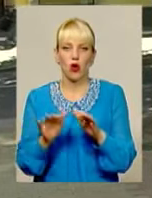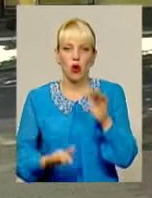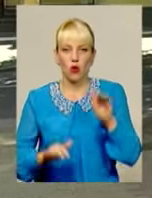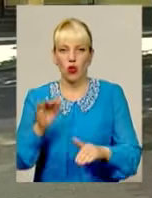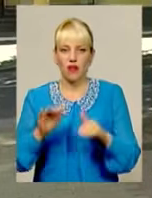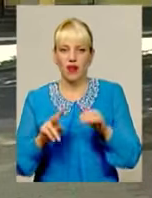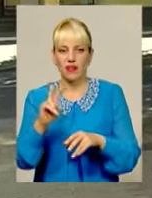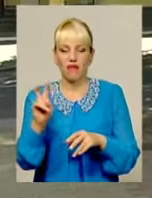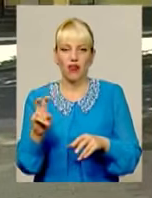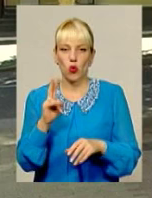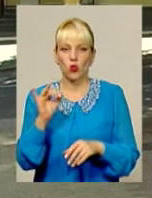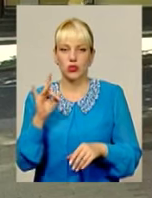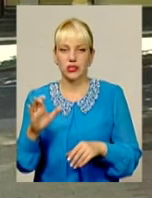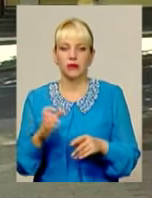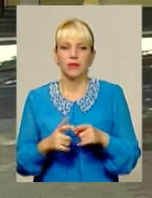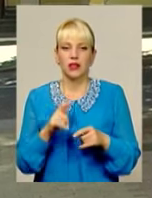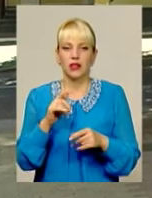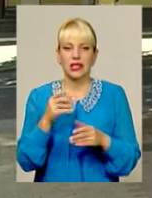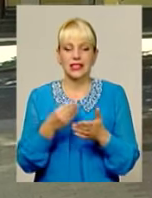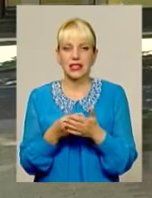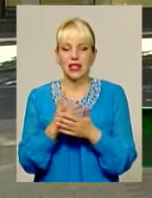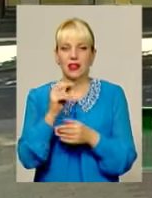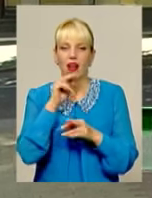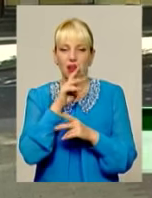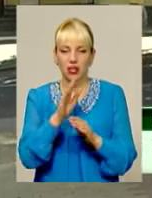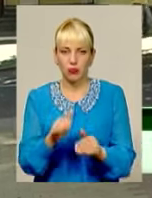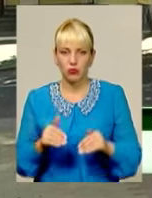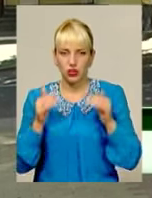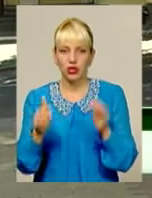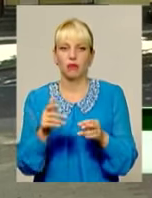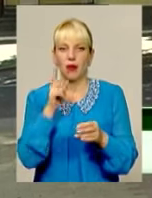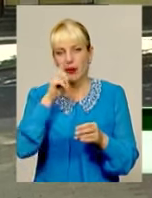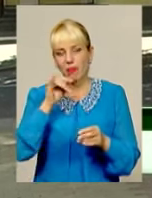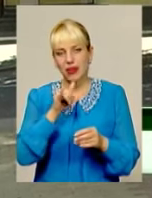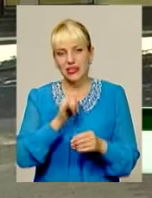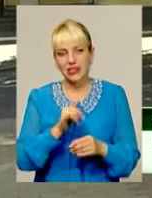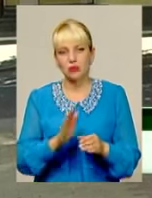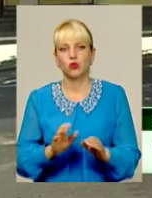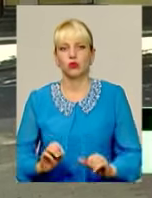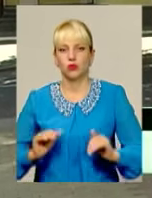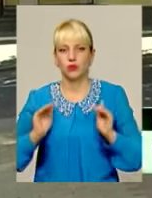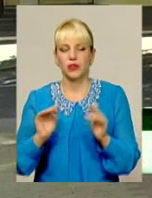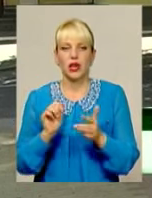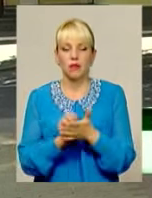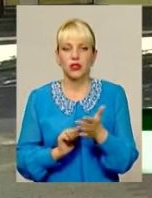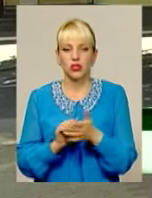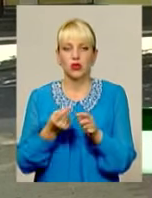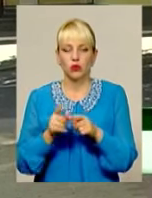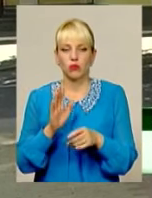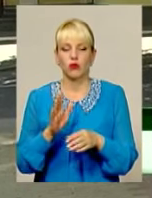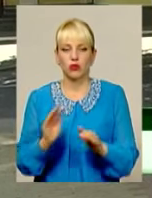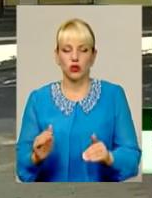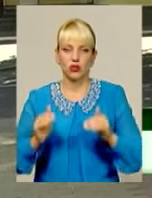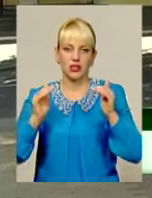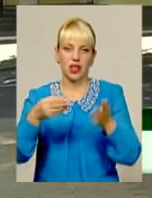Ціна на саме необхідне, тобто на ліки, підніметься ціна на бензин, і відповідно це спочинить те, що ми будемо бачити